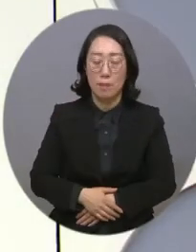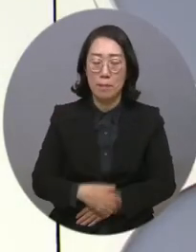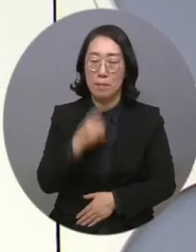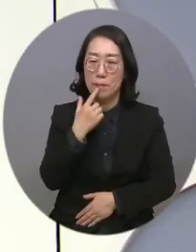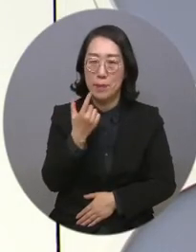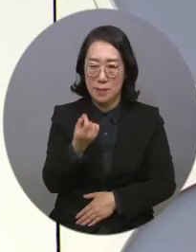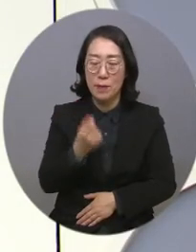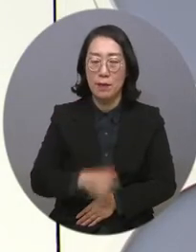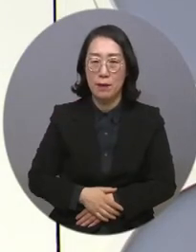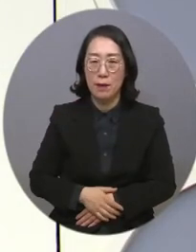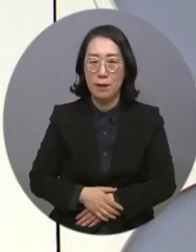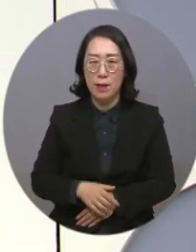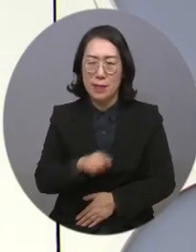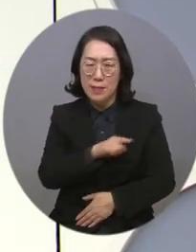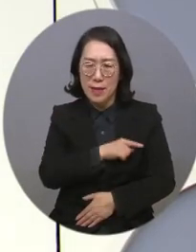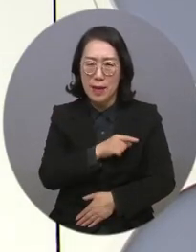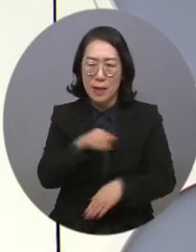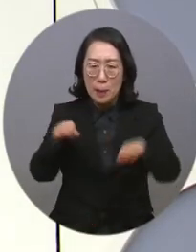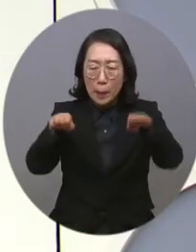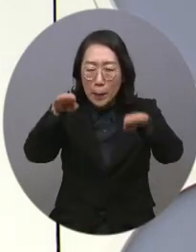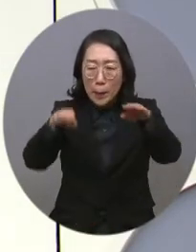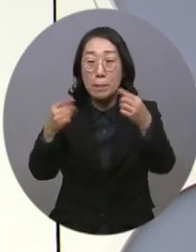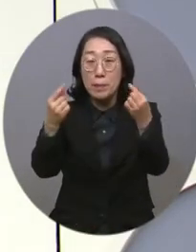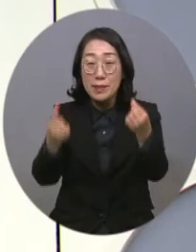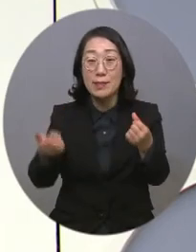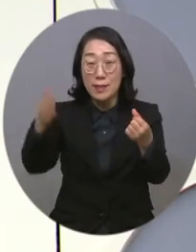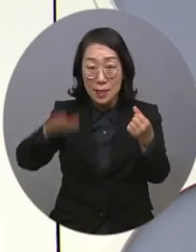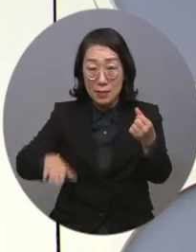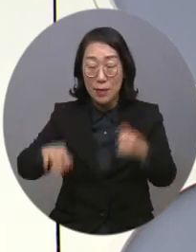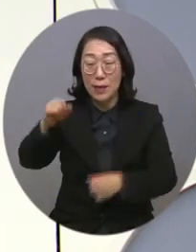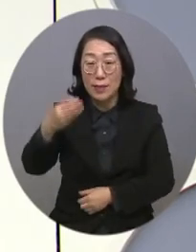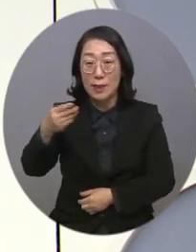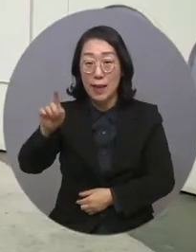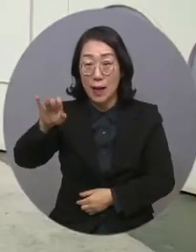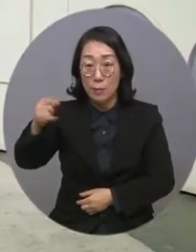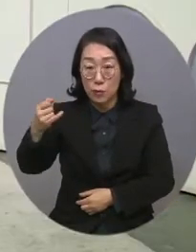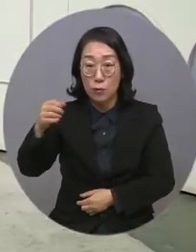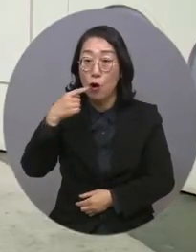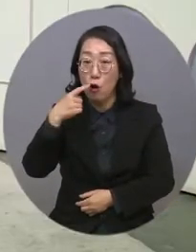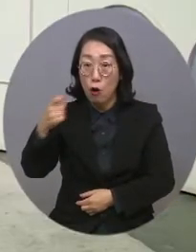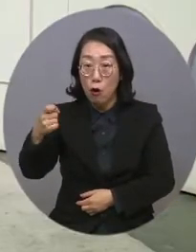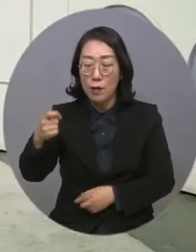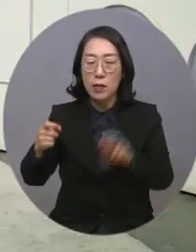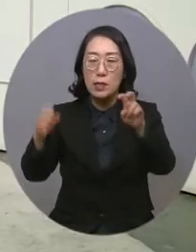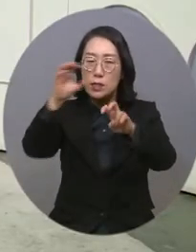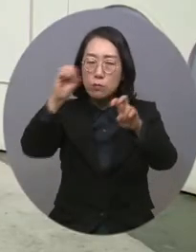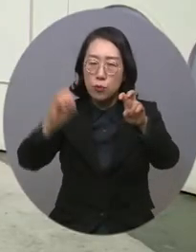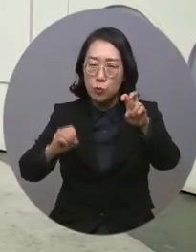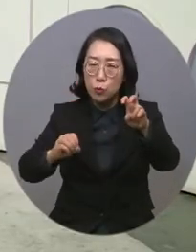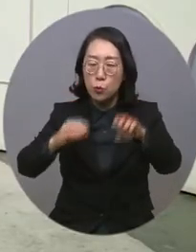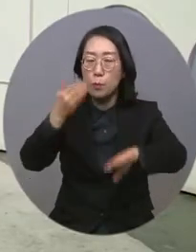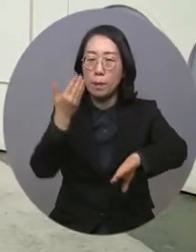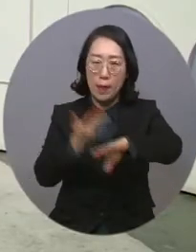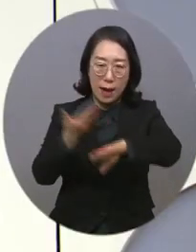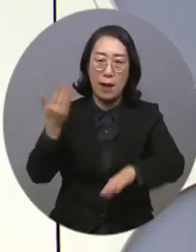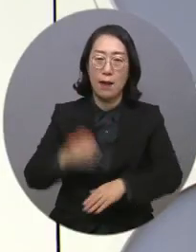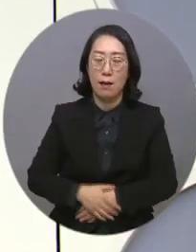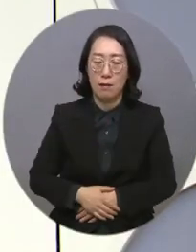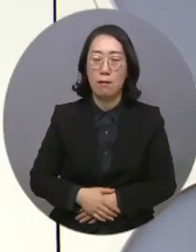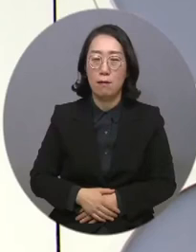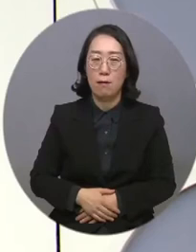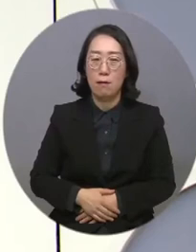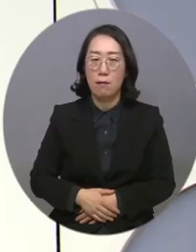있어요. 가장 가까운 언어입니다. 예. 슬라브어. 그렇지만 20%의 차이가 다르다는 거. 예. 그거.